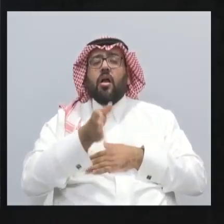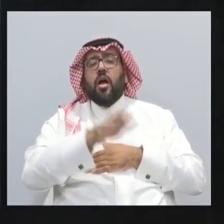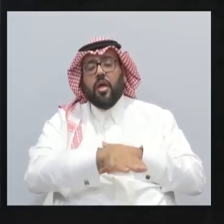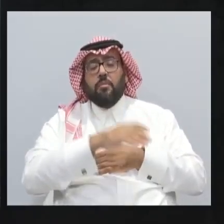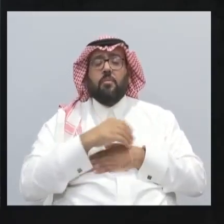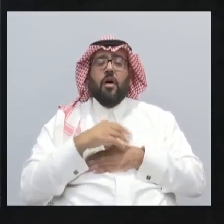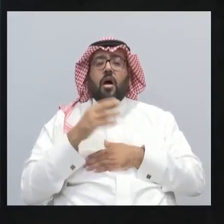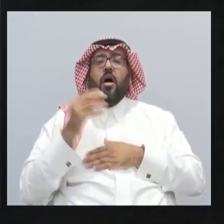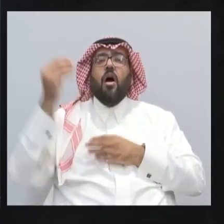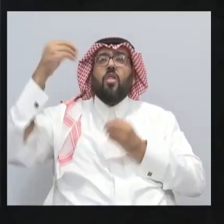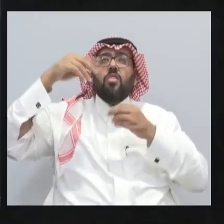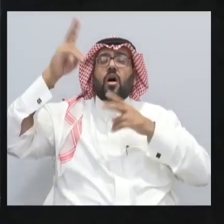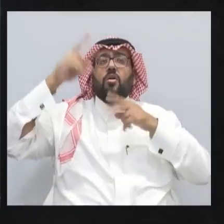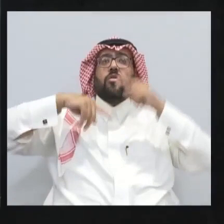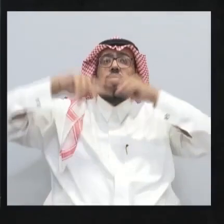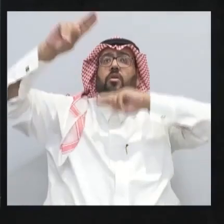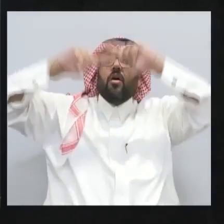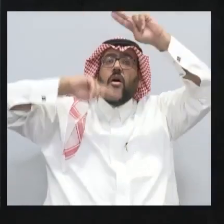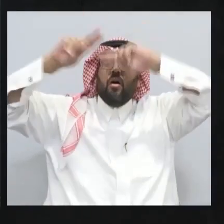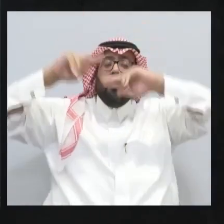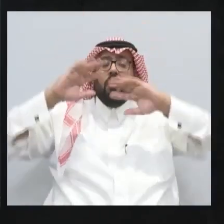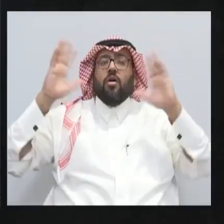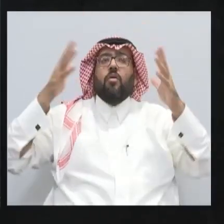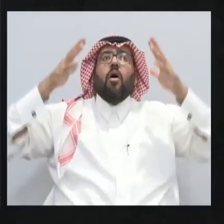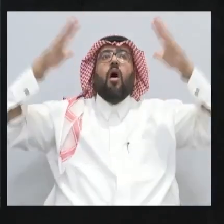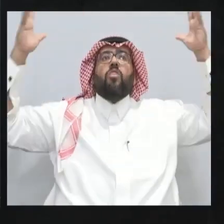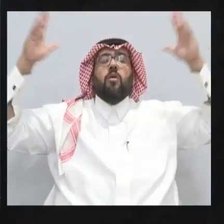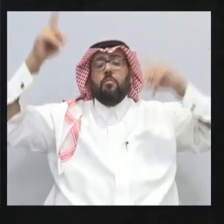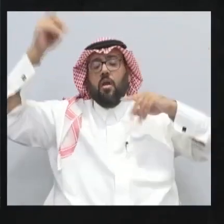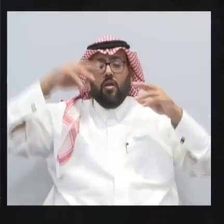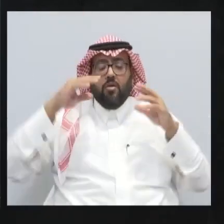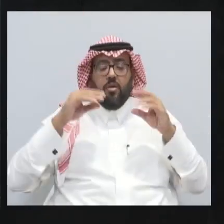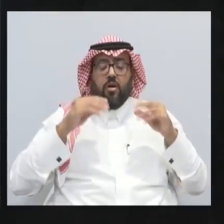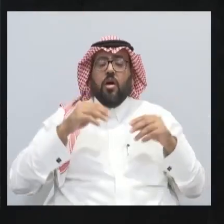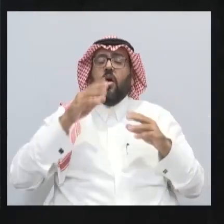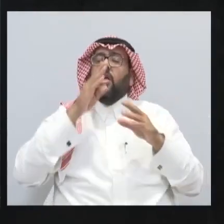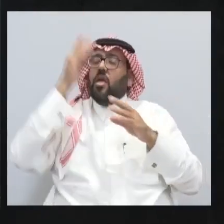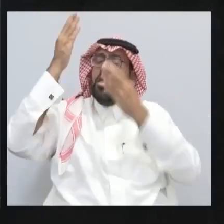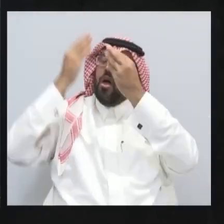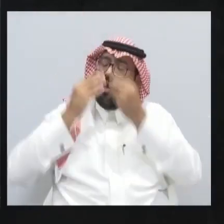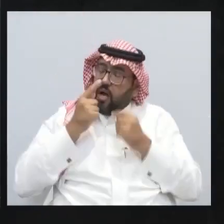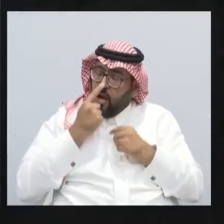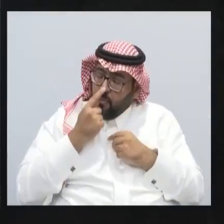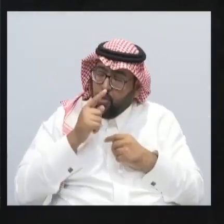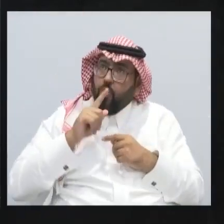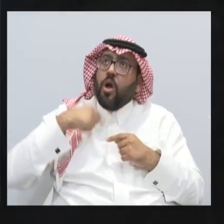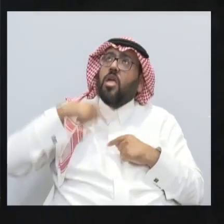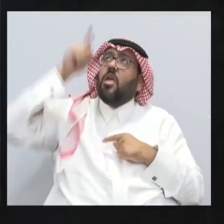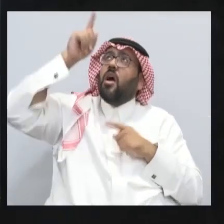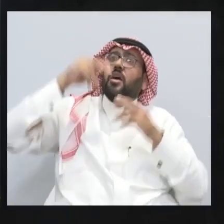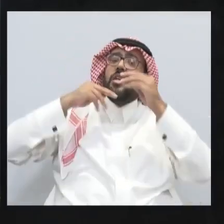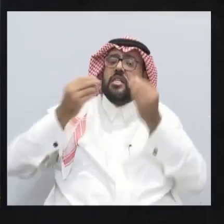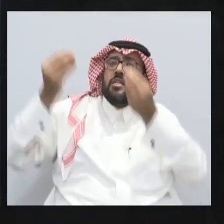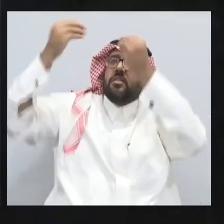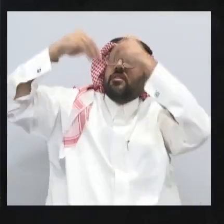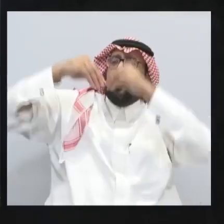عبدي فتقول مالك يوم الدين فيقول الله مجدني عبدي فتقول اياك نعبد واياك نستعين فيقول الله